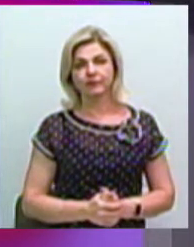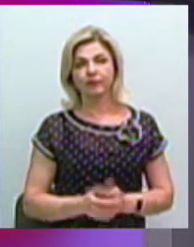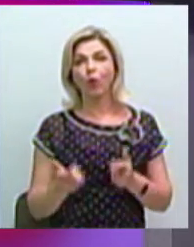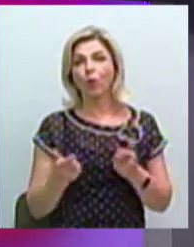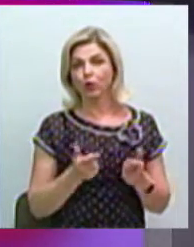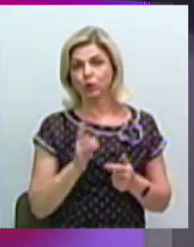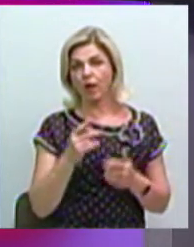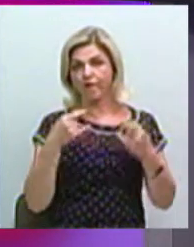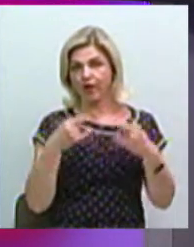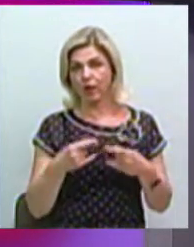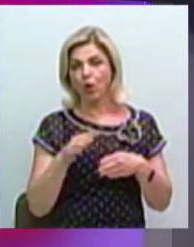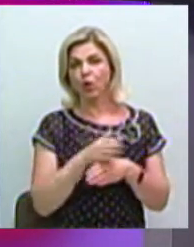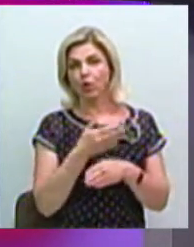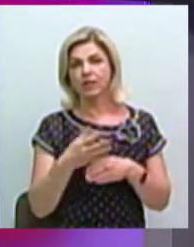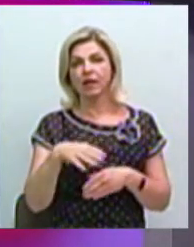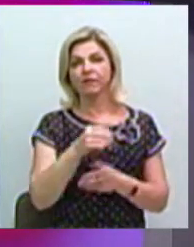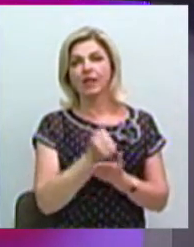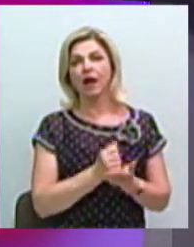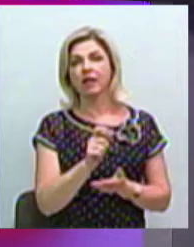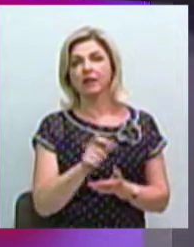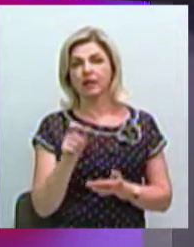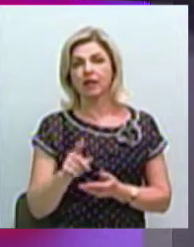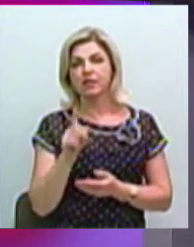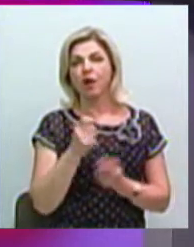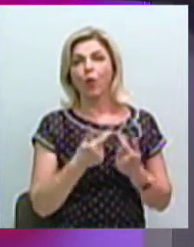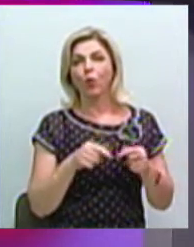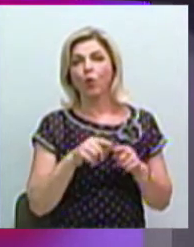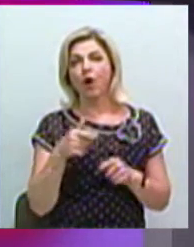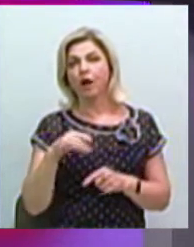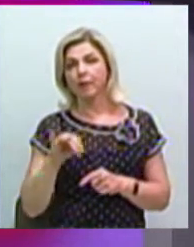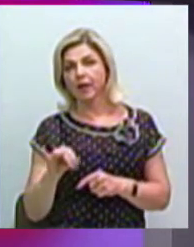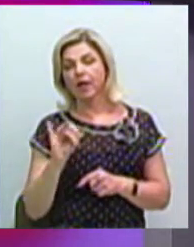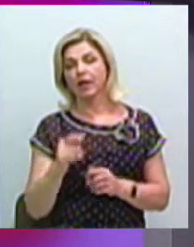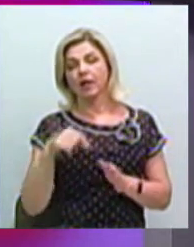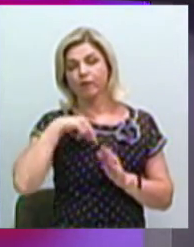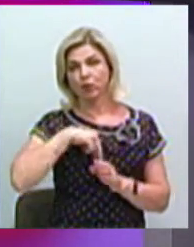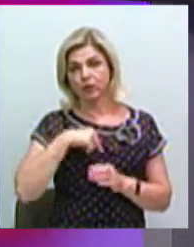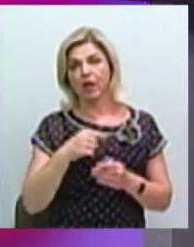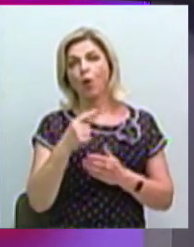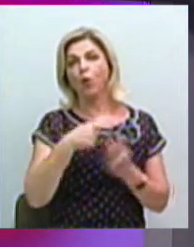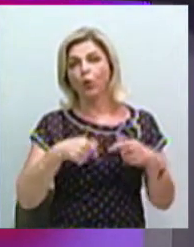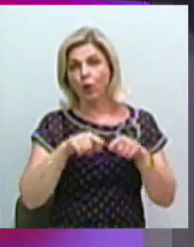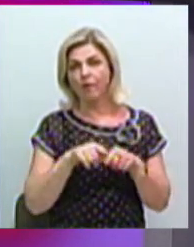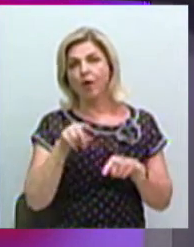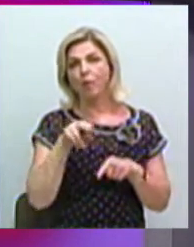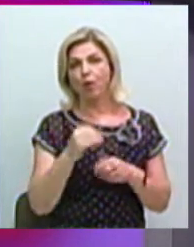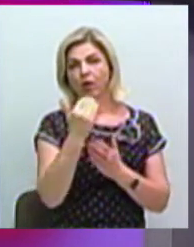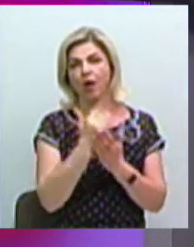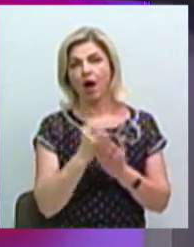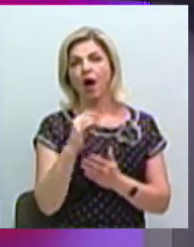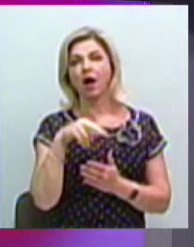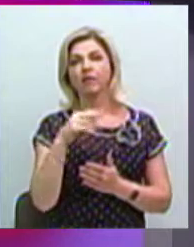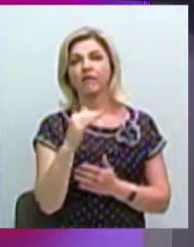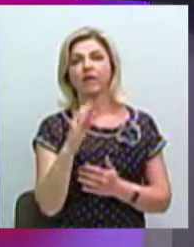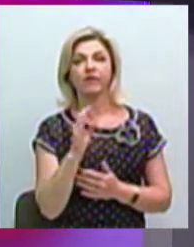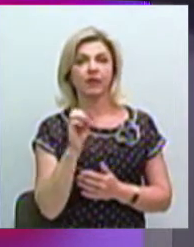Готуючи ці ефіри, ми розділили всіх кандидатів за округами і, відповідно, всередині округів за алфавітом.